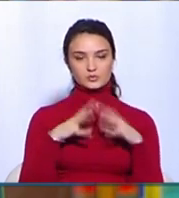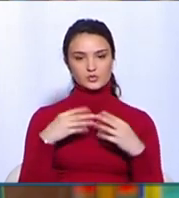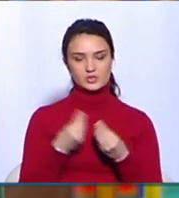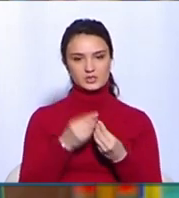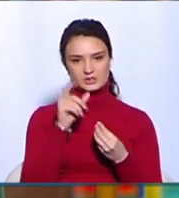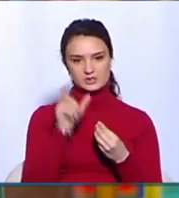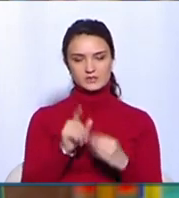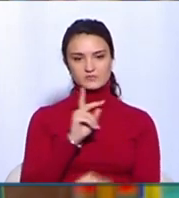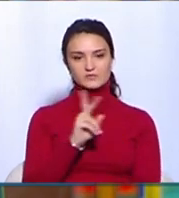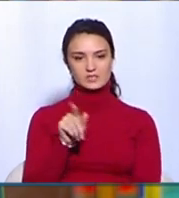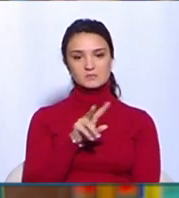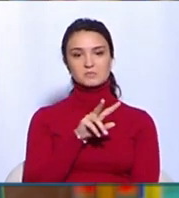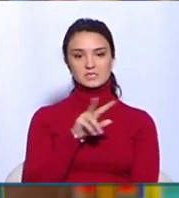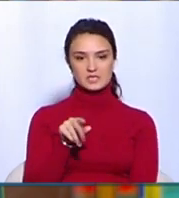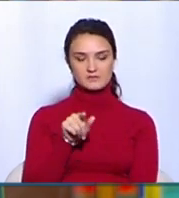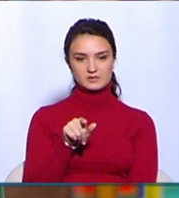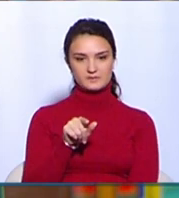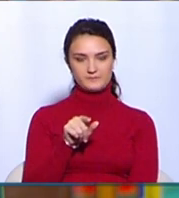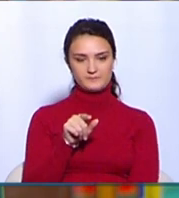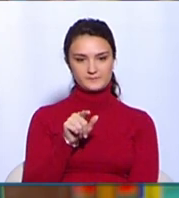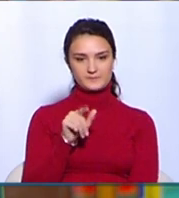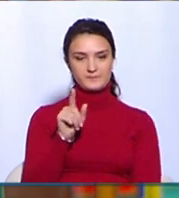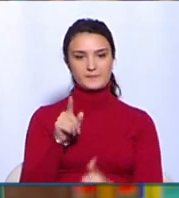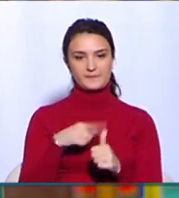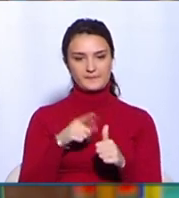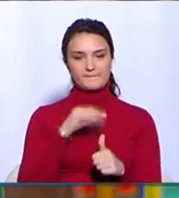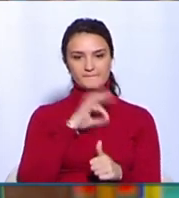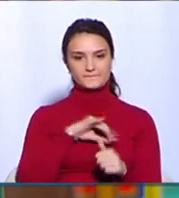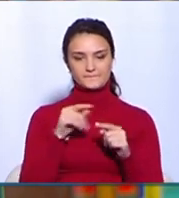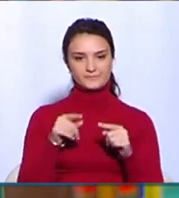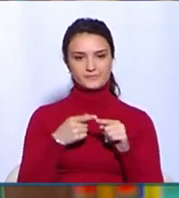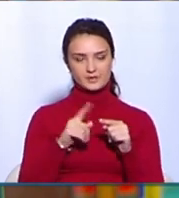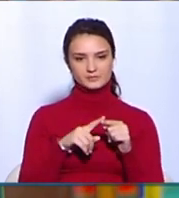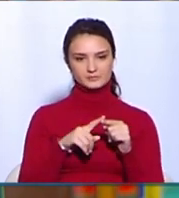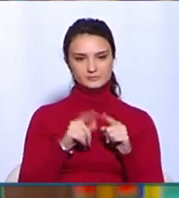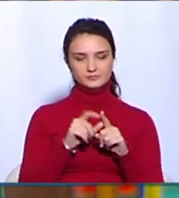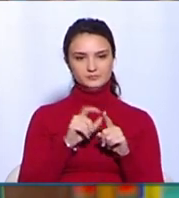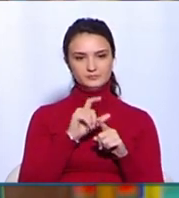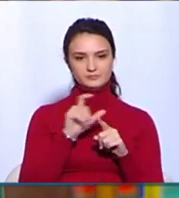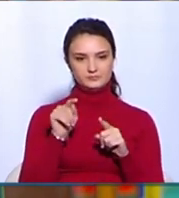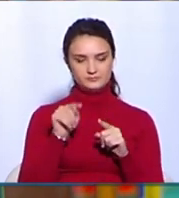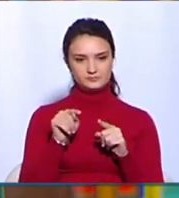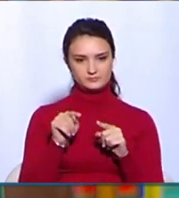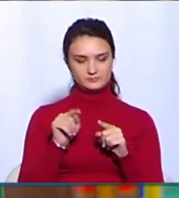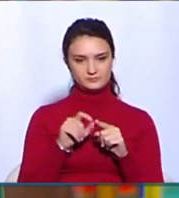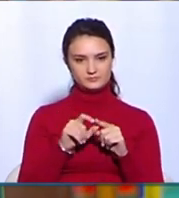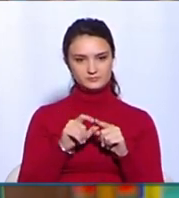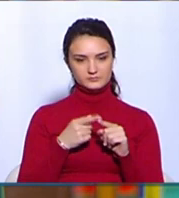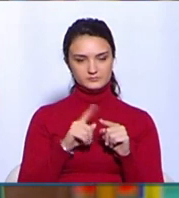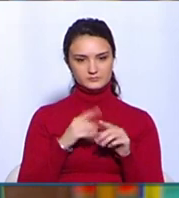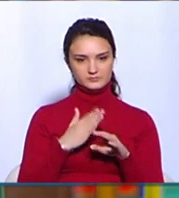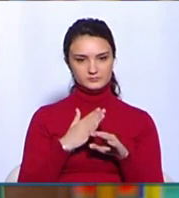ოჯახის წევს, რომელსაც მსგავსი ისტერიული, თქვენ ესე იხმარეთ ტერმინი, თორე ნამდვილად არ ამგონია, რომ ისტერიული იყოს.